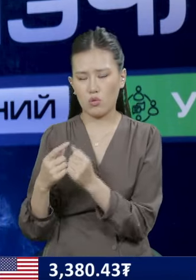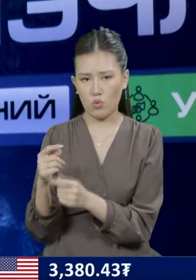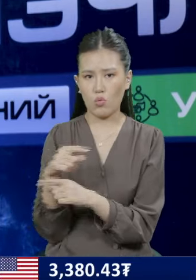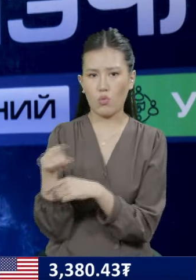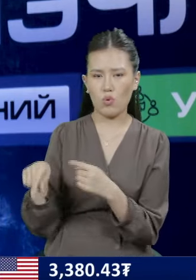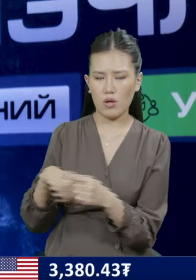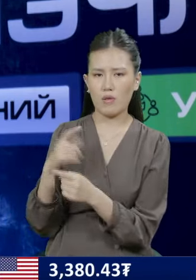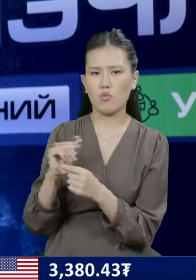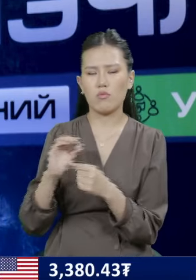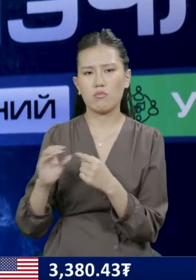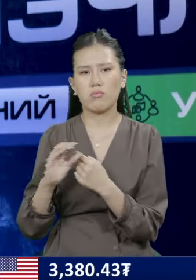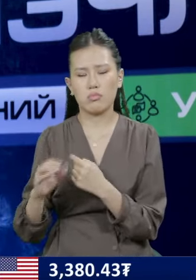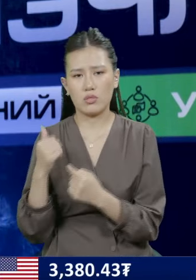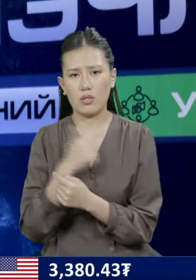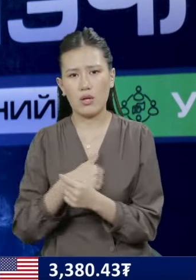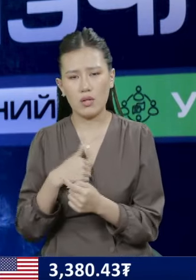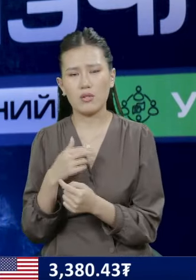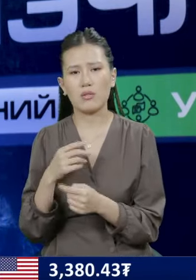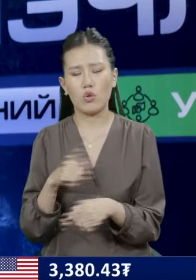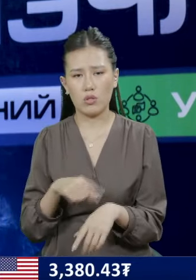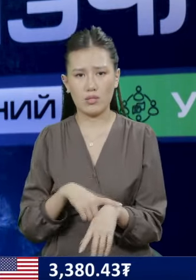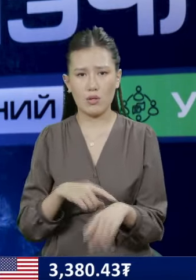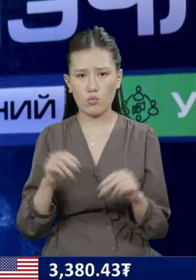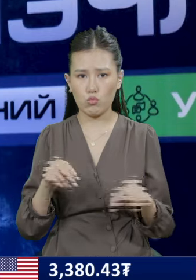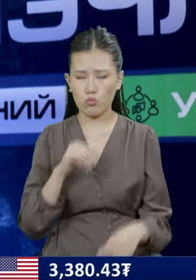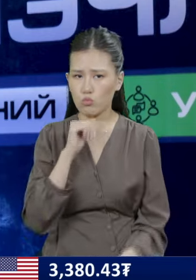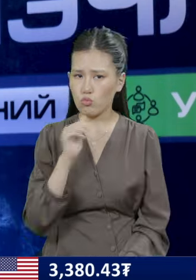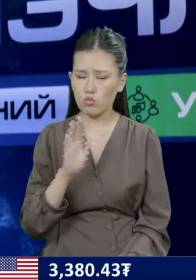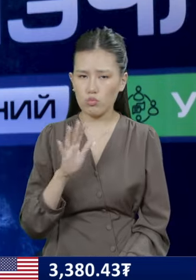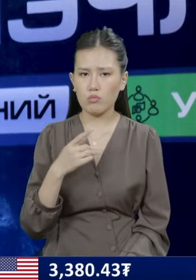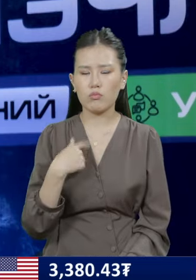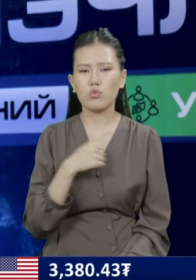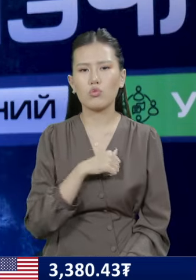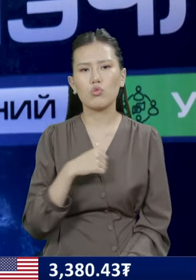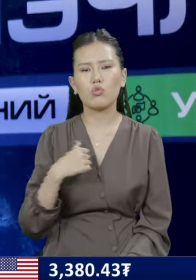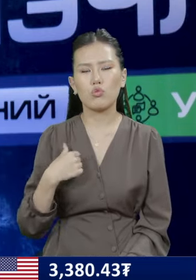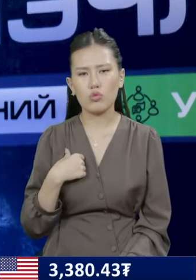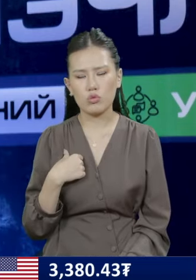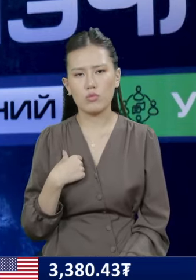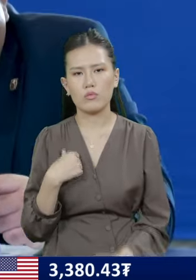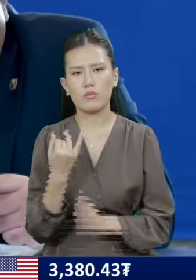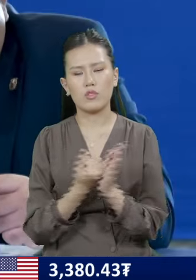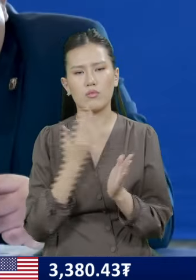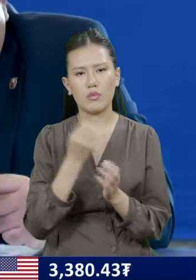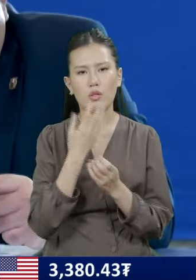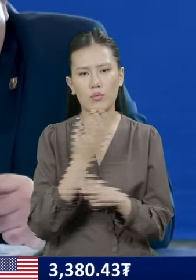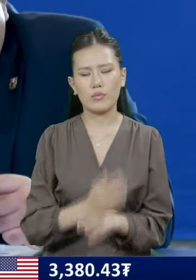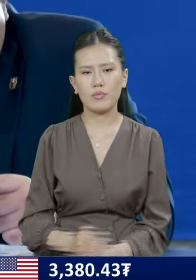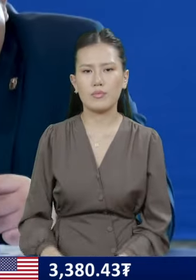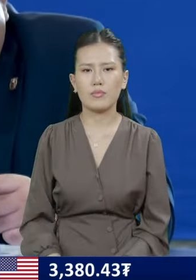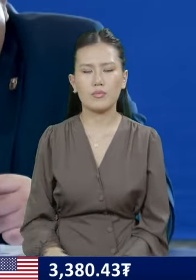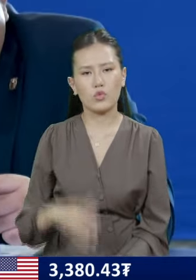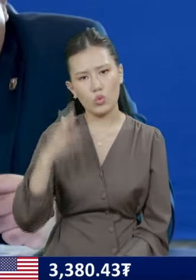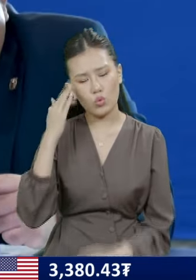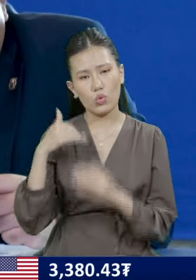Тэр тийм зөвхөлтүүдийг одоо хийх цаг нь биш юм уу гэдэг зүйлэр бол миний хувьд бол өөрийнхөө ихтгэл дээр бол одоо хүндлээ.